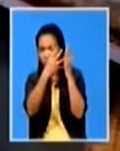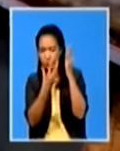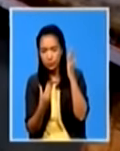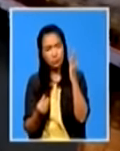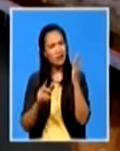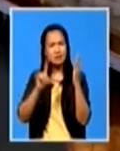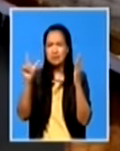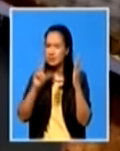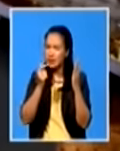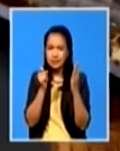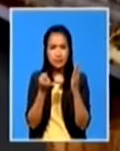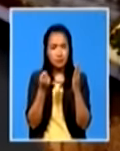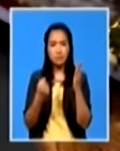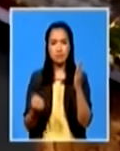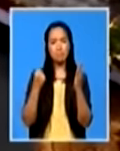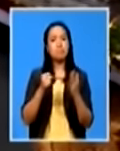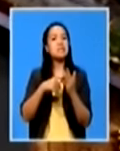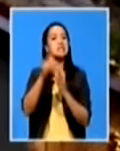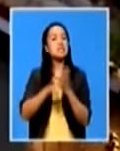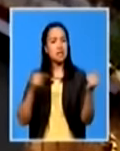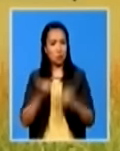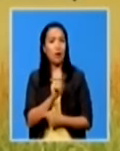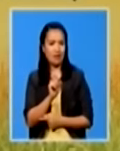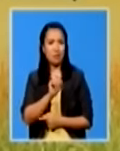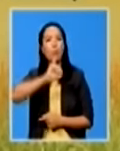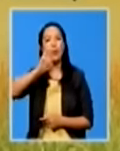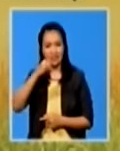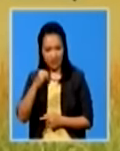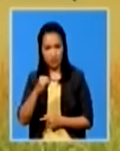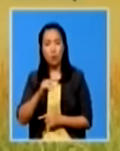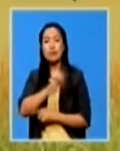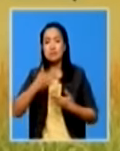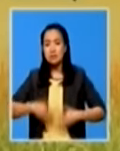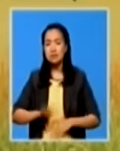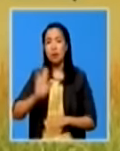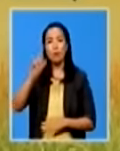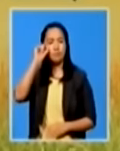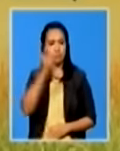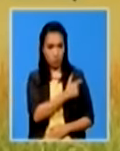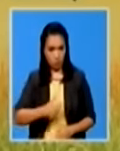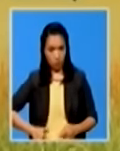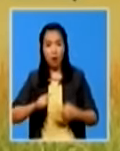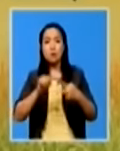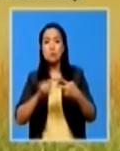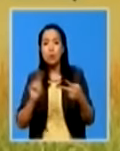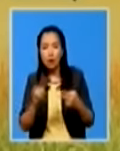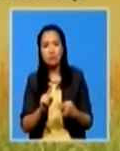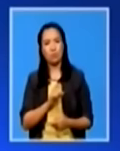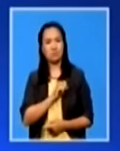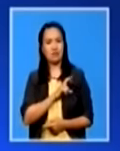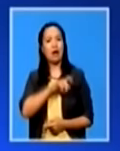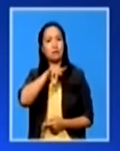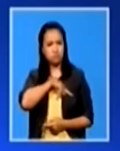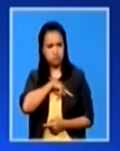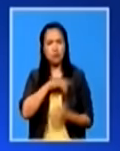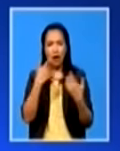พุทธศาสนาและเป็นสีประจำวันจันทร์ซึ่งเป็นวันพระราชสมภพของพระบาทสมเด็จพระเจ้าอยู่หัวรวมทั้ง